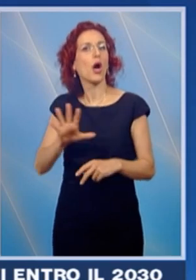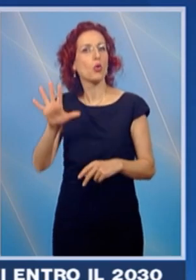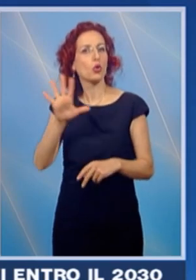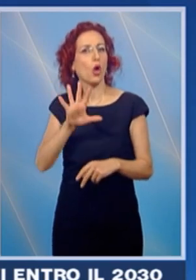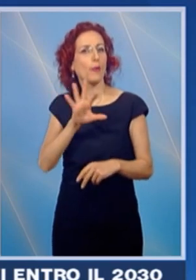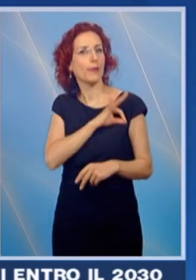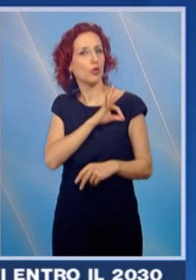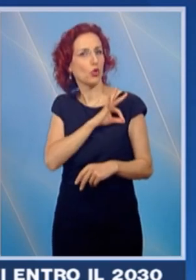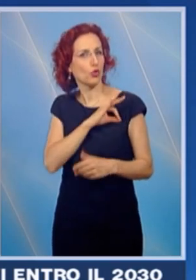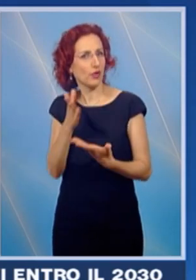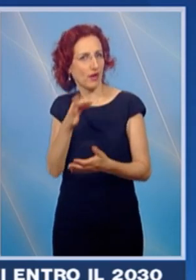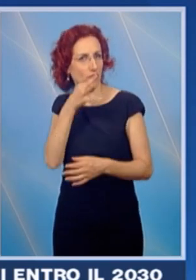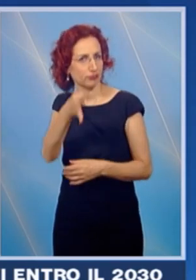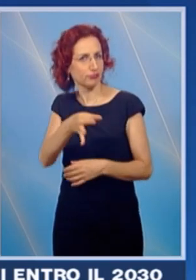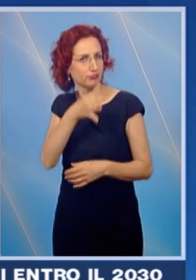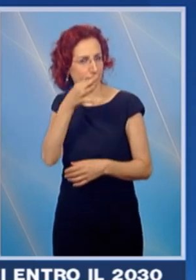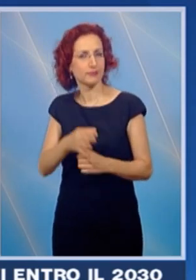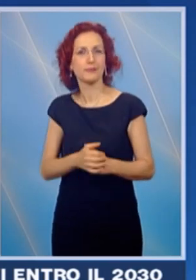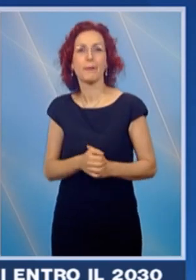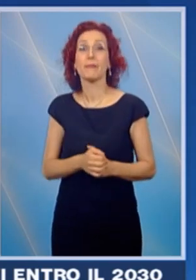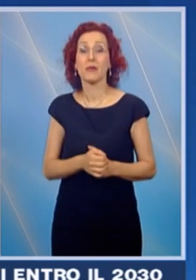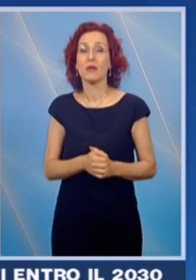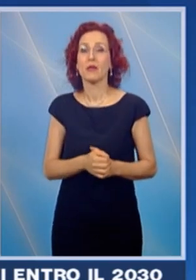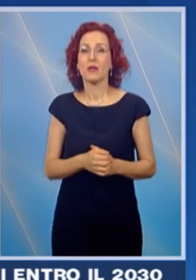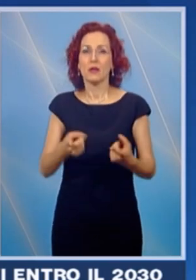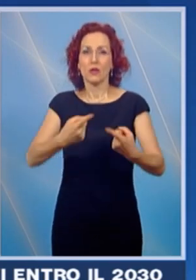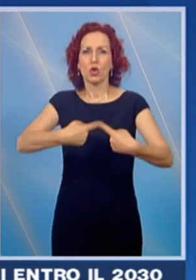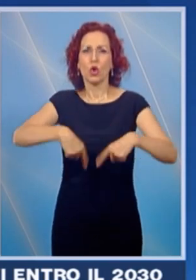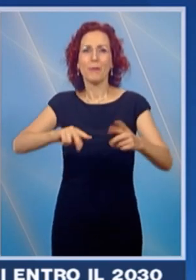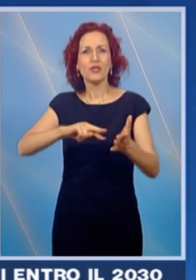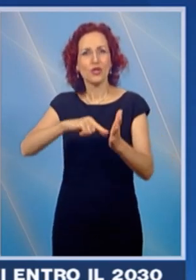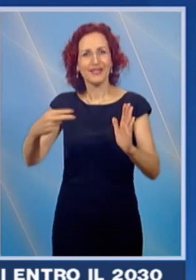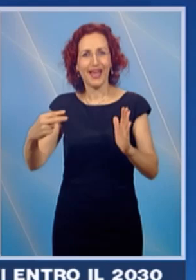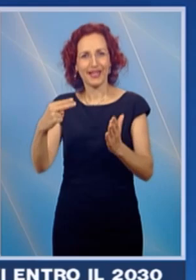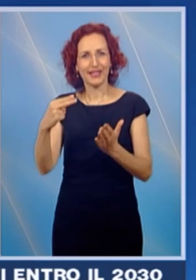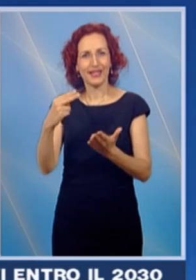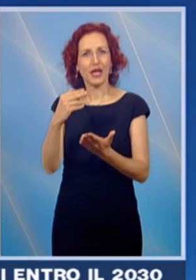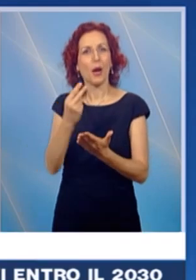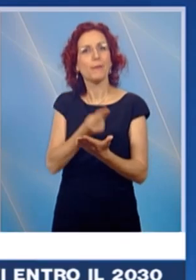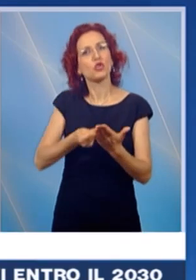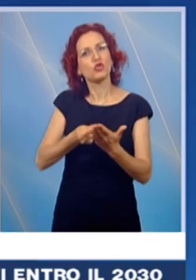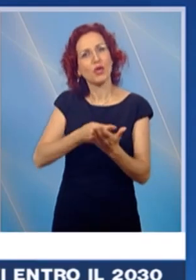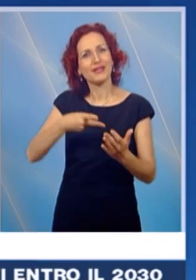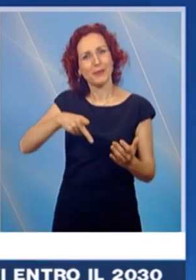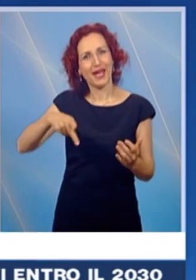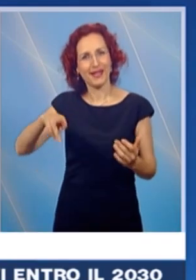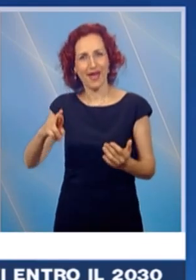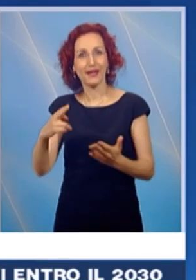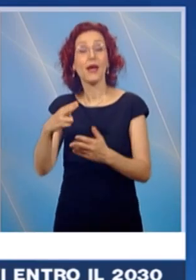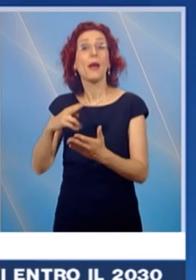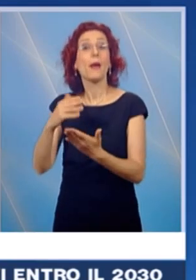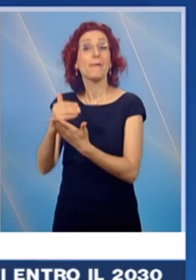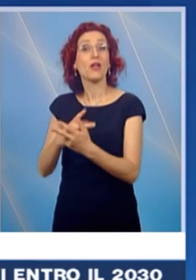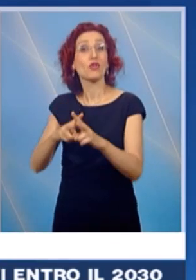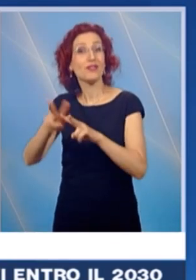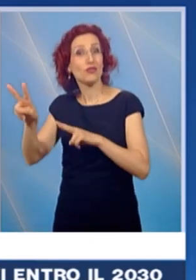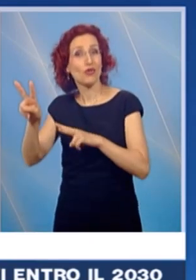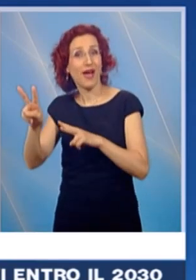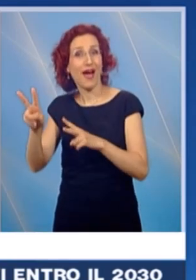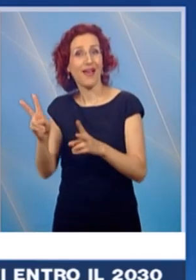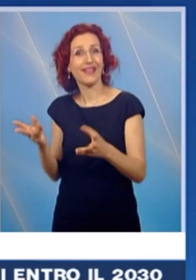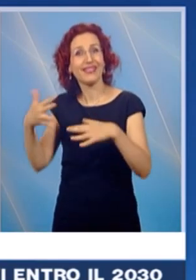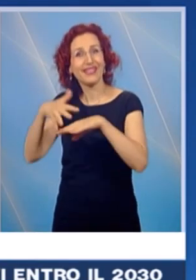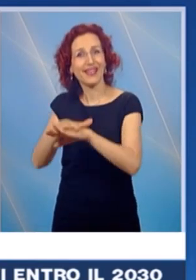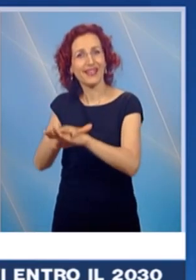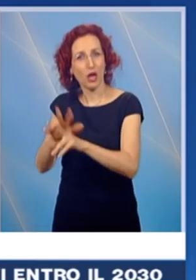La Commissione Tecnica per i progetti del PNRR e del Piano Nazionale Integrato per l'Energia e il clima, dalla sua costituzione